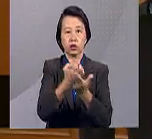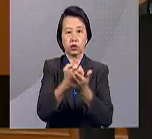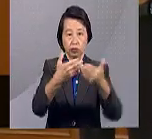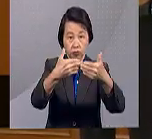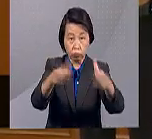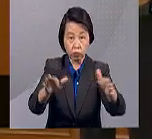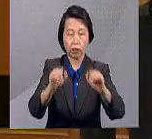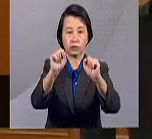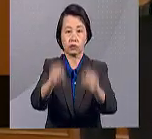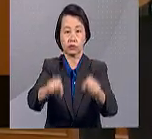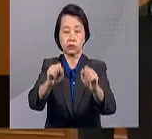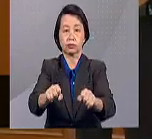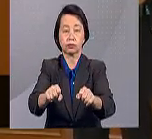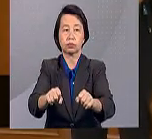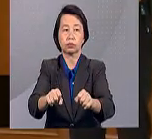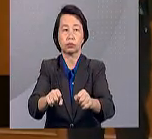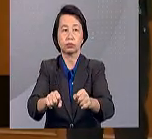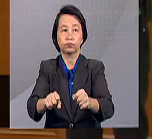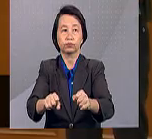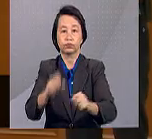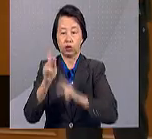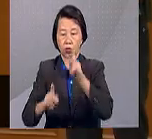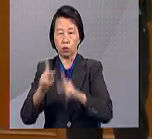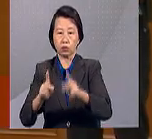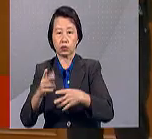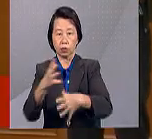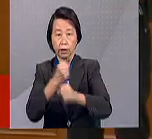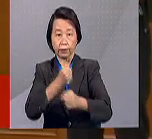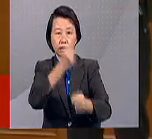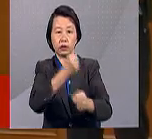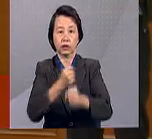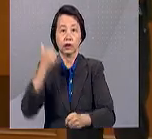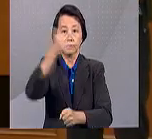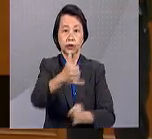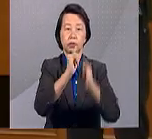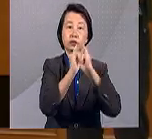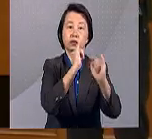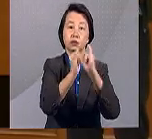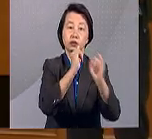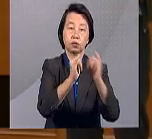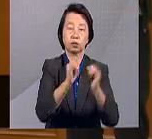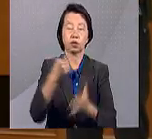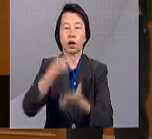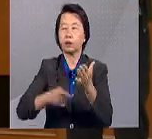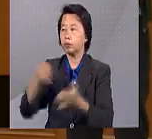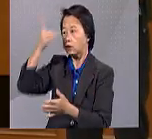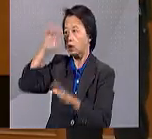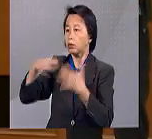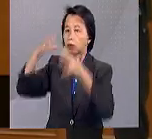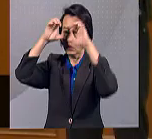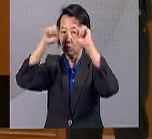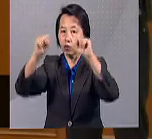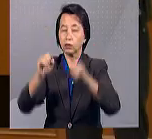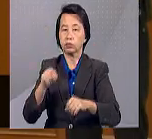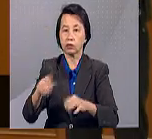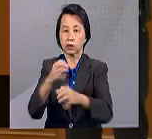dibuka, jadi membolehkan orang yang mendapat kerja itu untuk pergi interview. Dan apa saran Datuk Sri kepada majikan dan